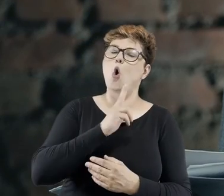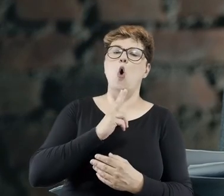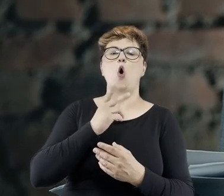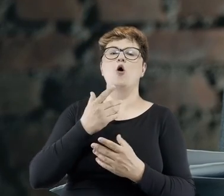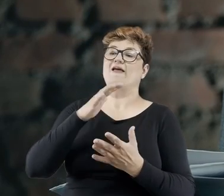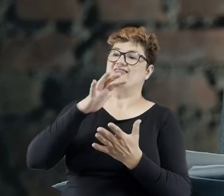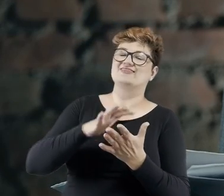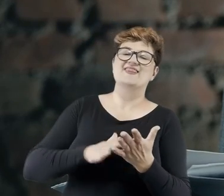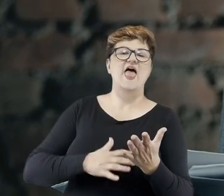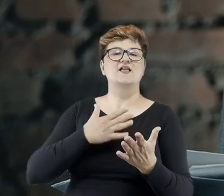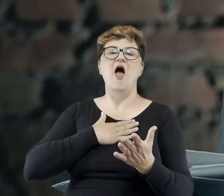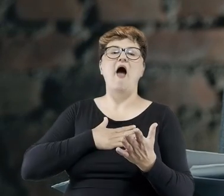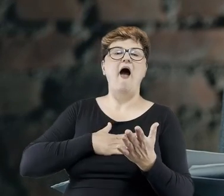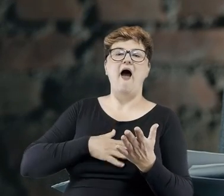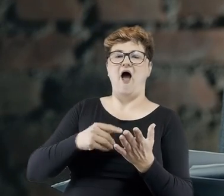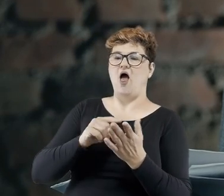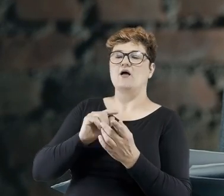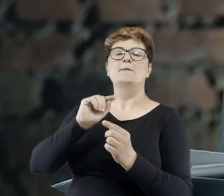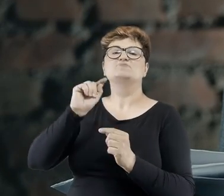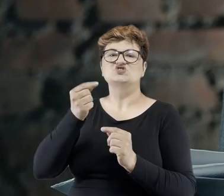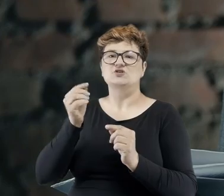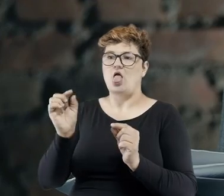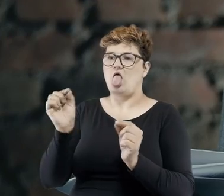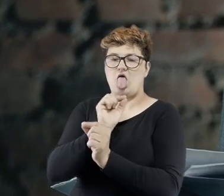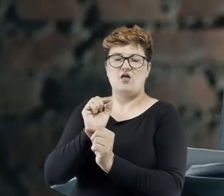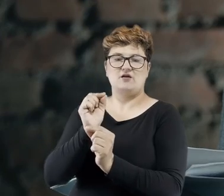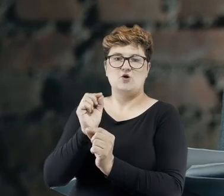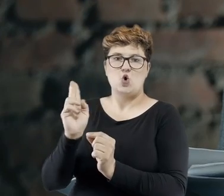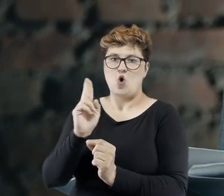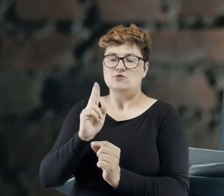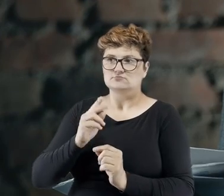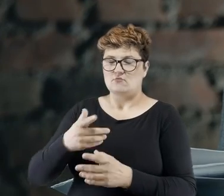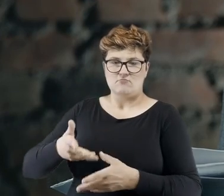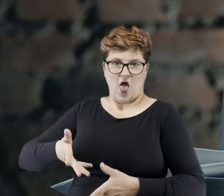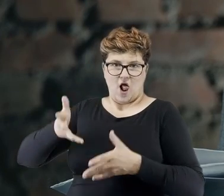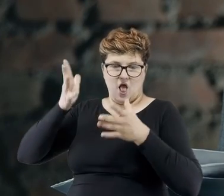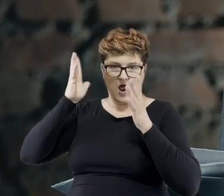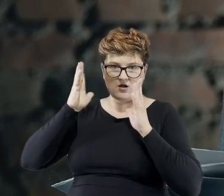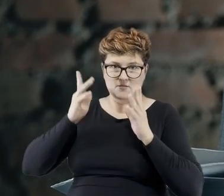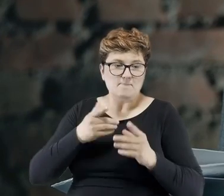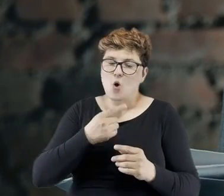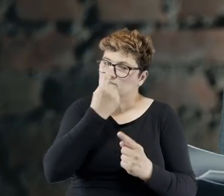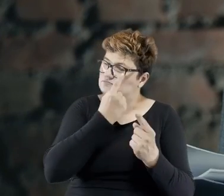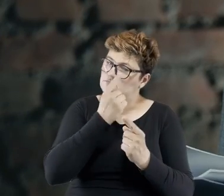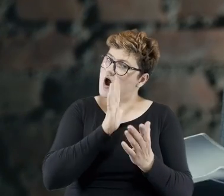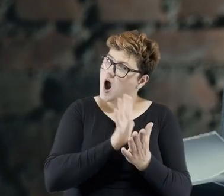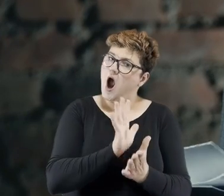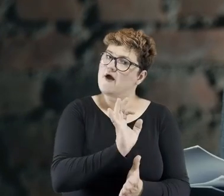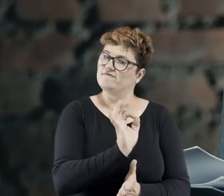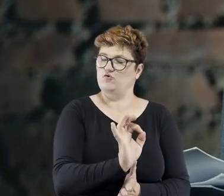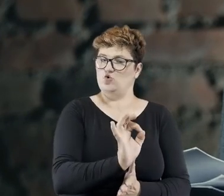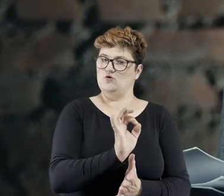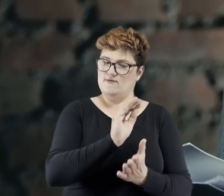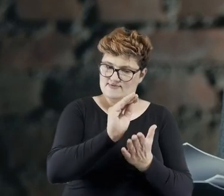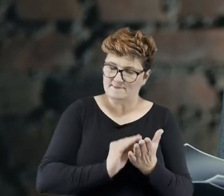to, jeżeli w jej tekstach ukochanych ktoś zmieni miejsce przecinka, bo ona tam ma wszystko przemyślane. Wszystko ma być tak, jak ona